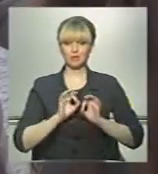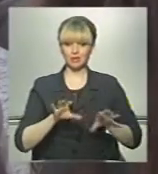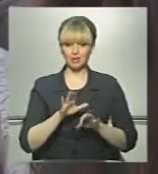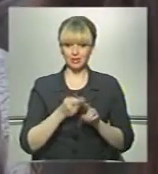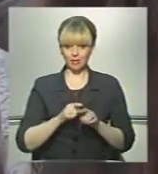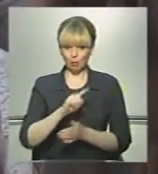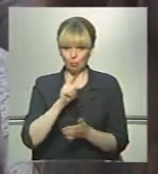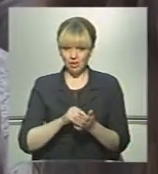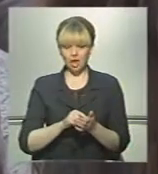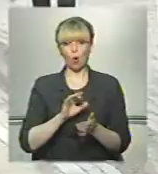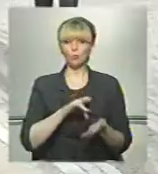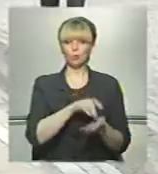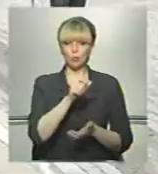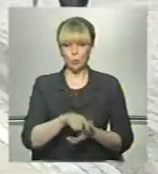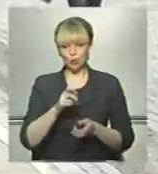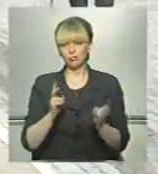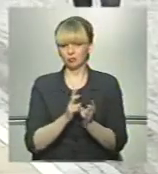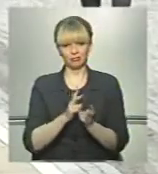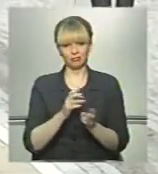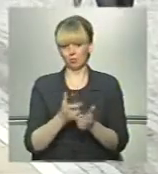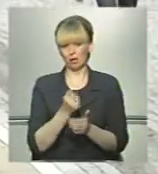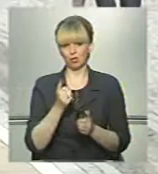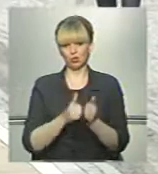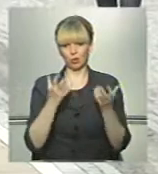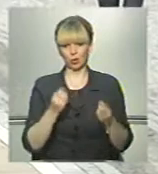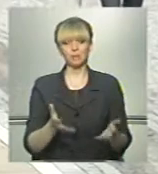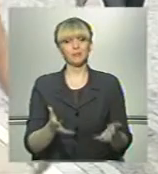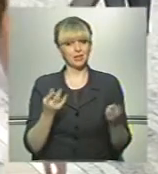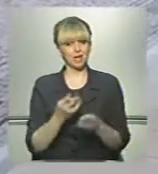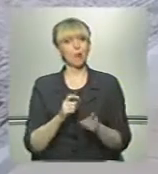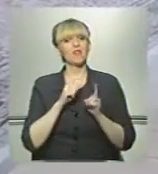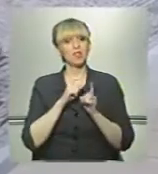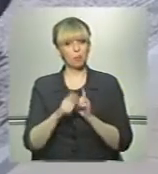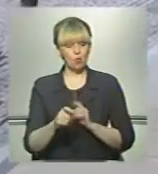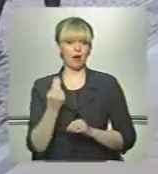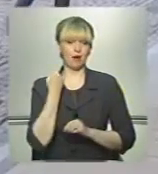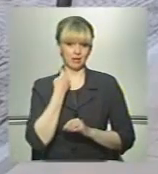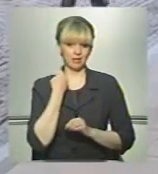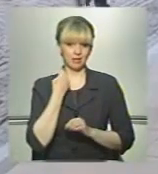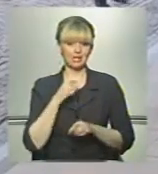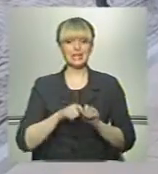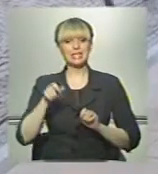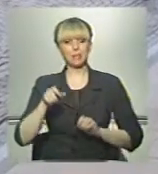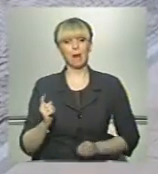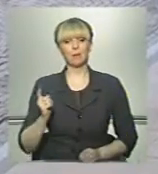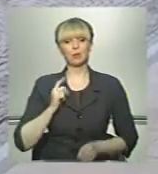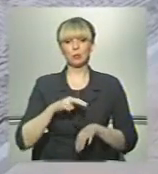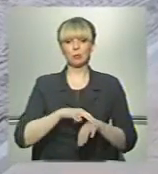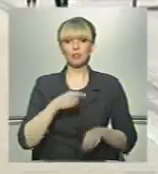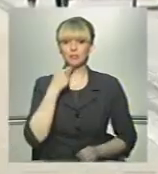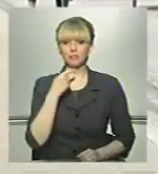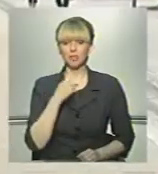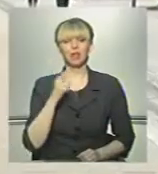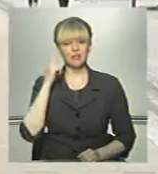із такими питаннями від туристів зіштовхуються мало не щодня. Ясна річ, потрібно відповідати англійською. Інспектор патрульної поліції